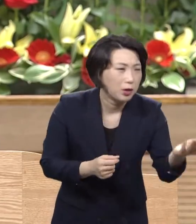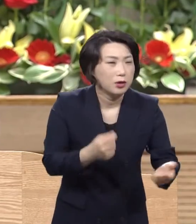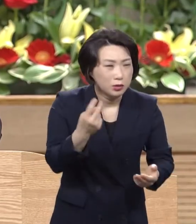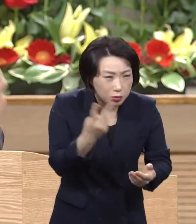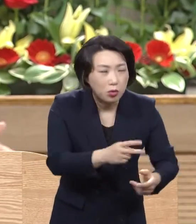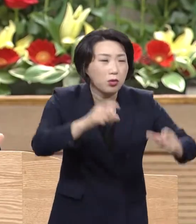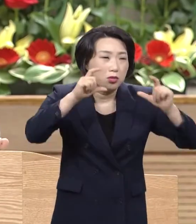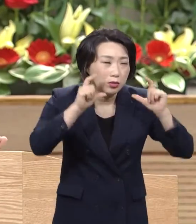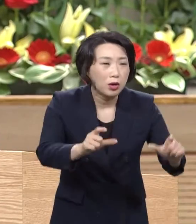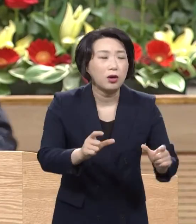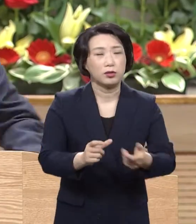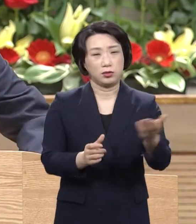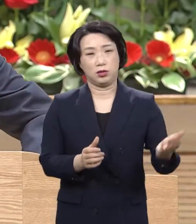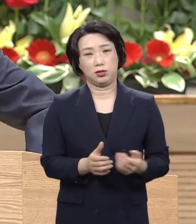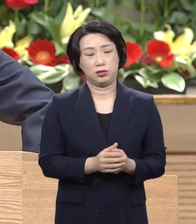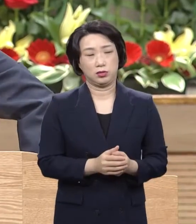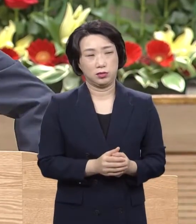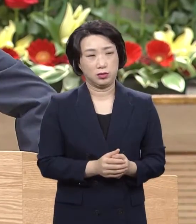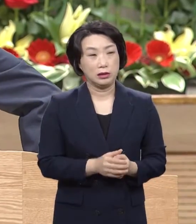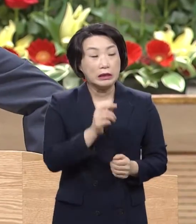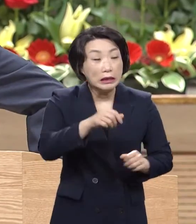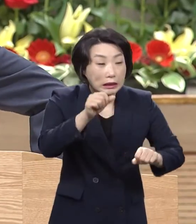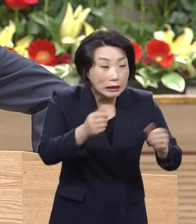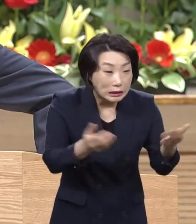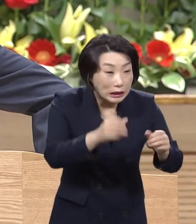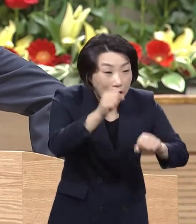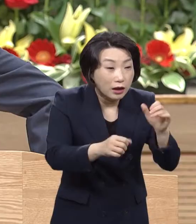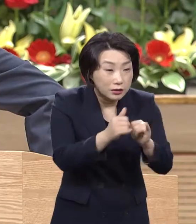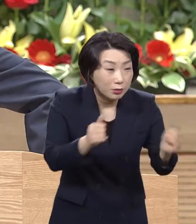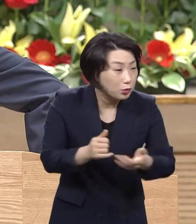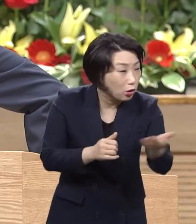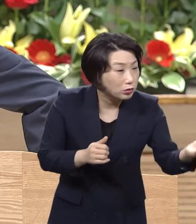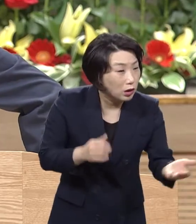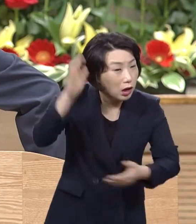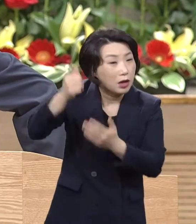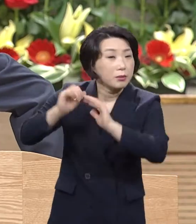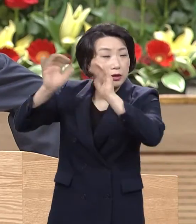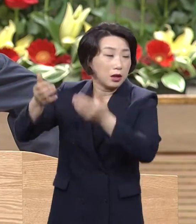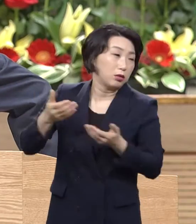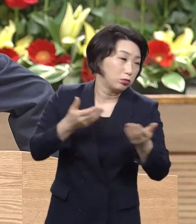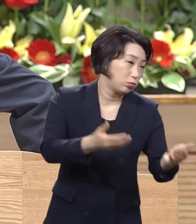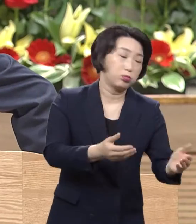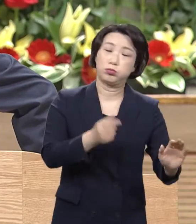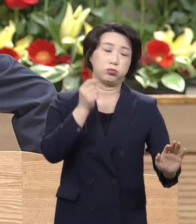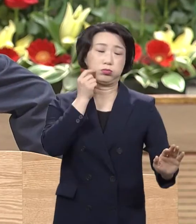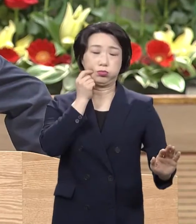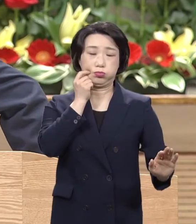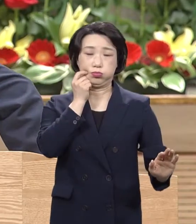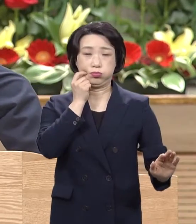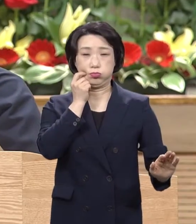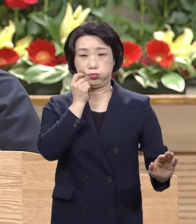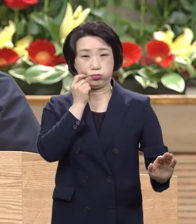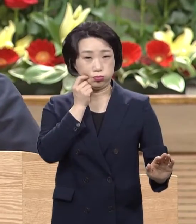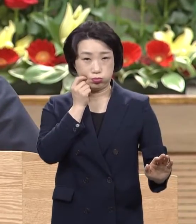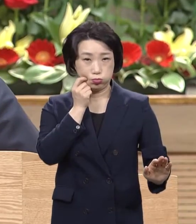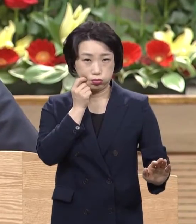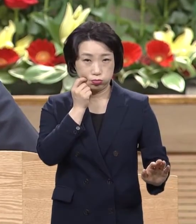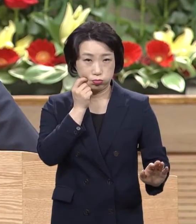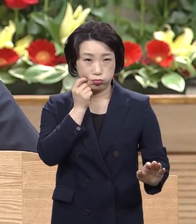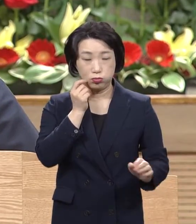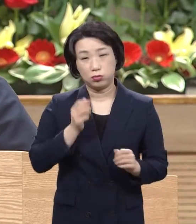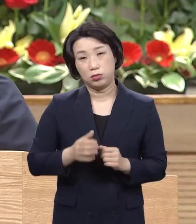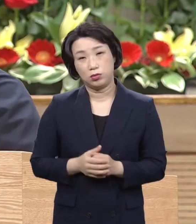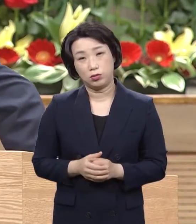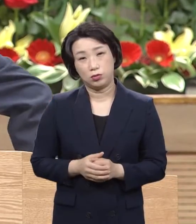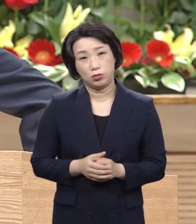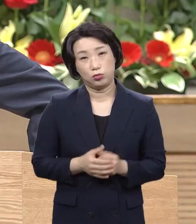경계한 것 같이 경계하느니 이런 일을 하는 자들은 하나님의 나라를 유업으로 받지